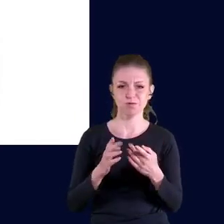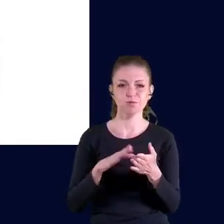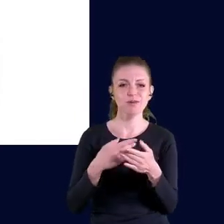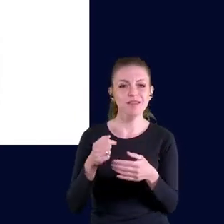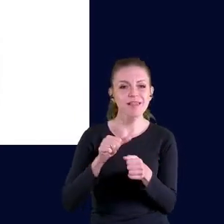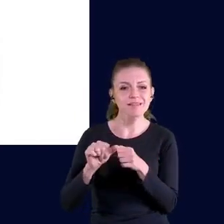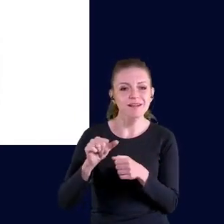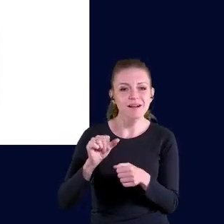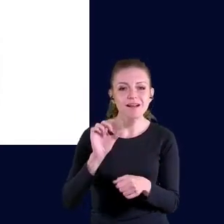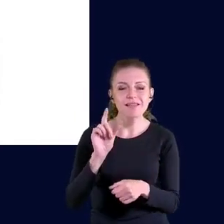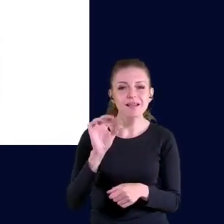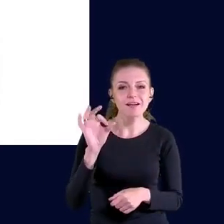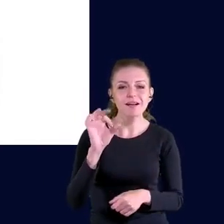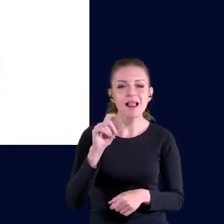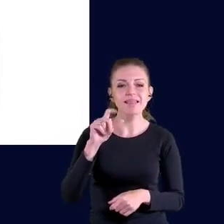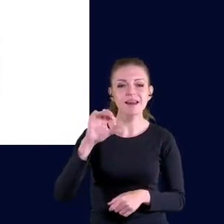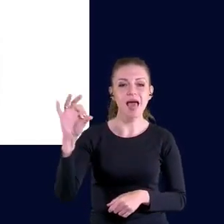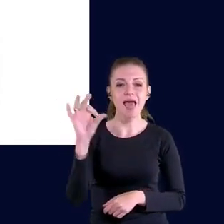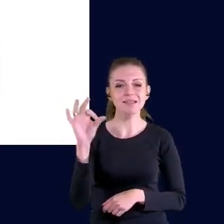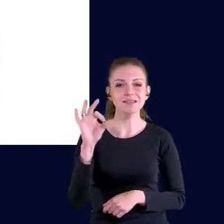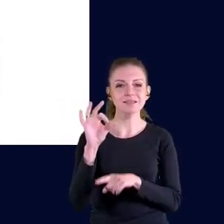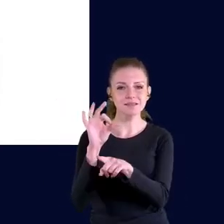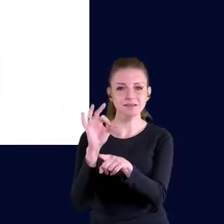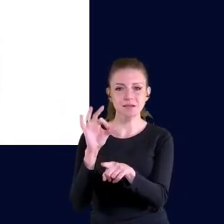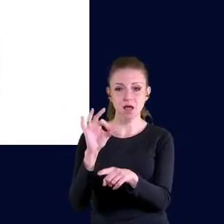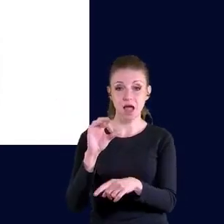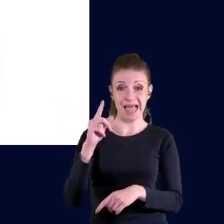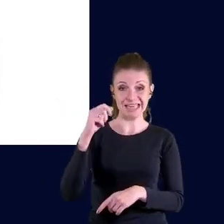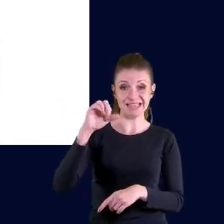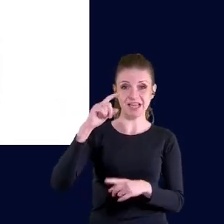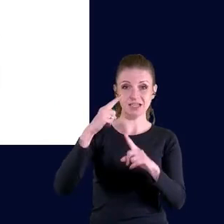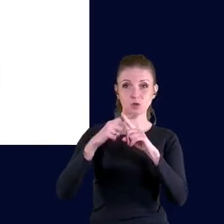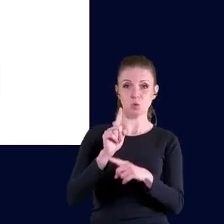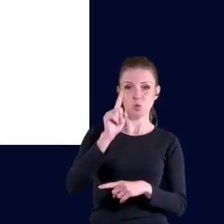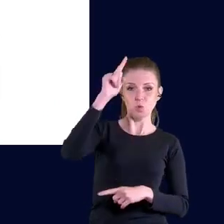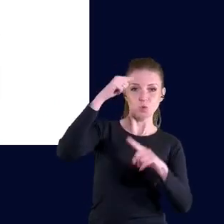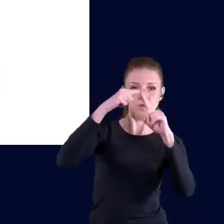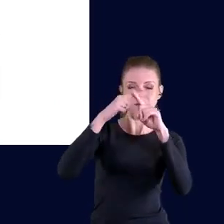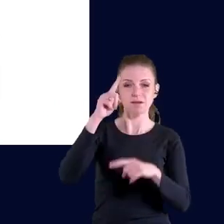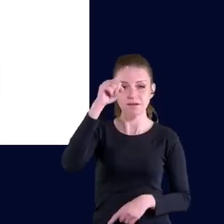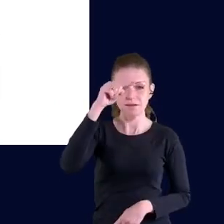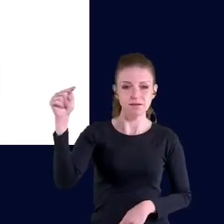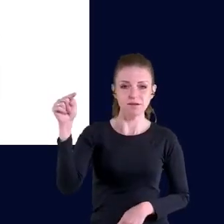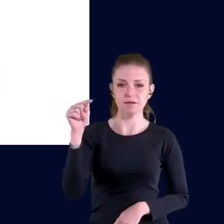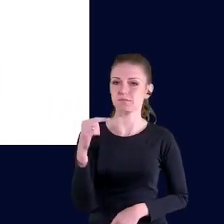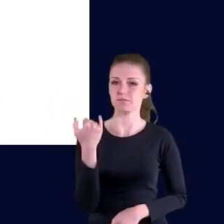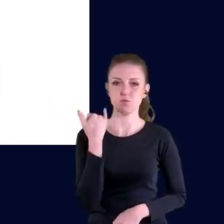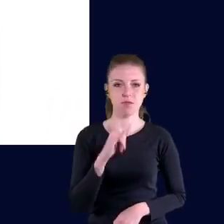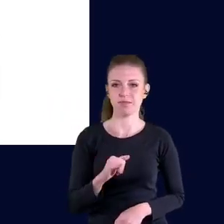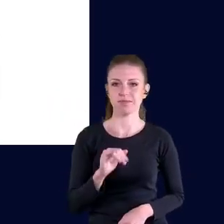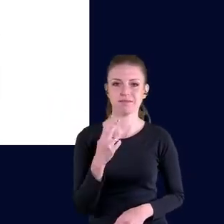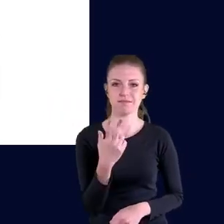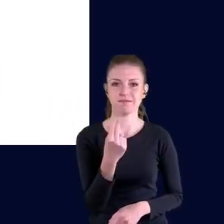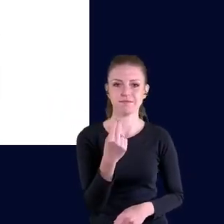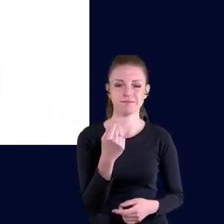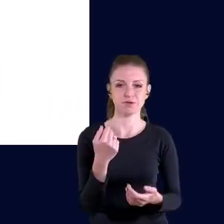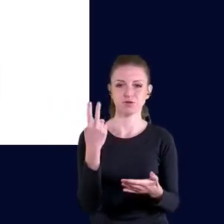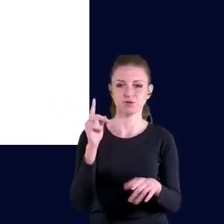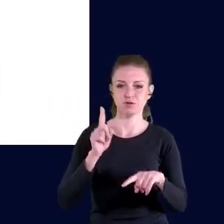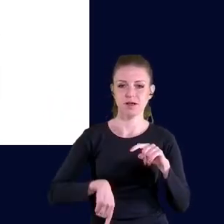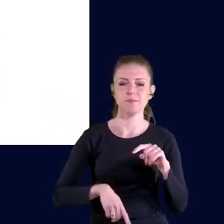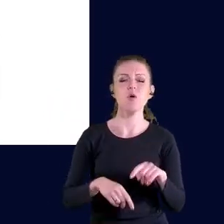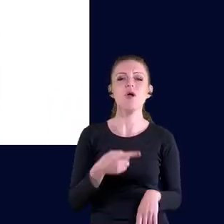i w indeksie górnym The i tutaj No to stanowiło sporą trudność bo raz że